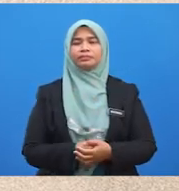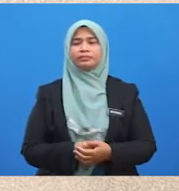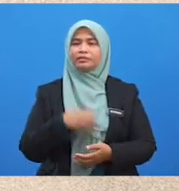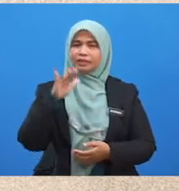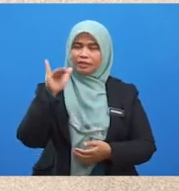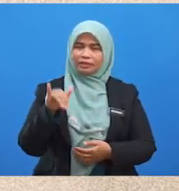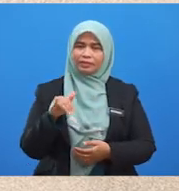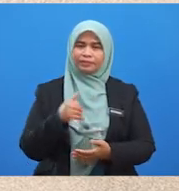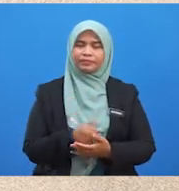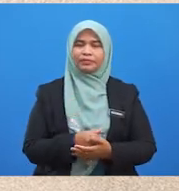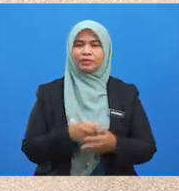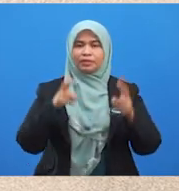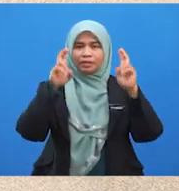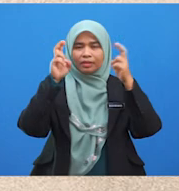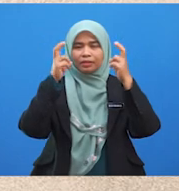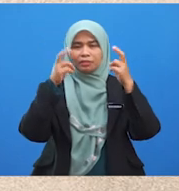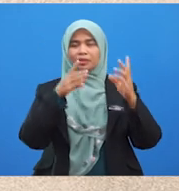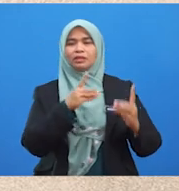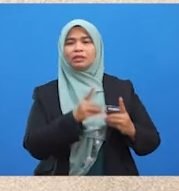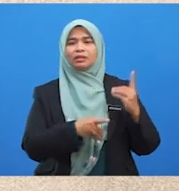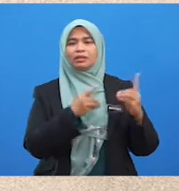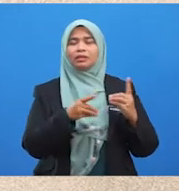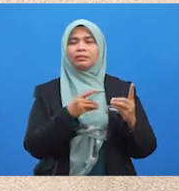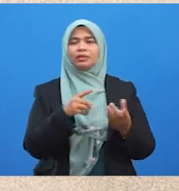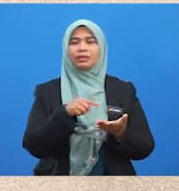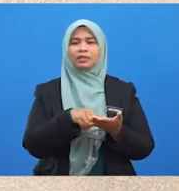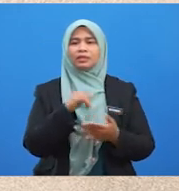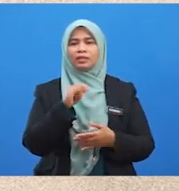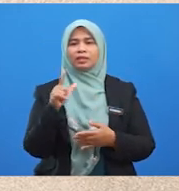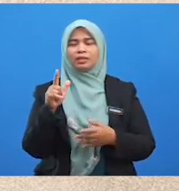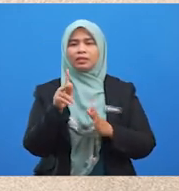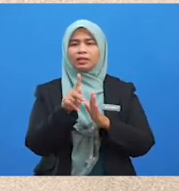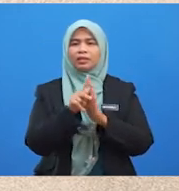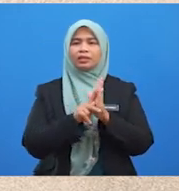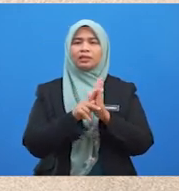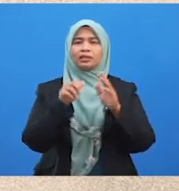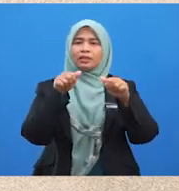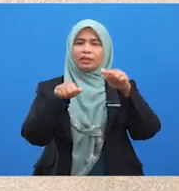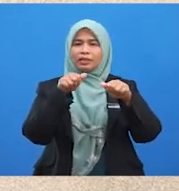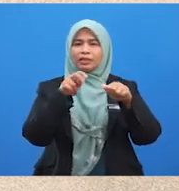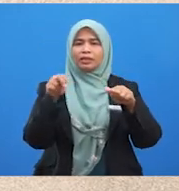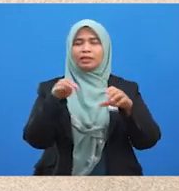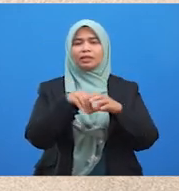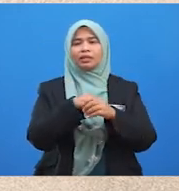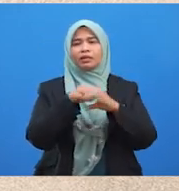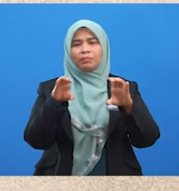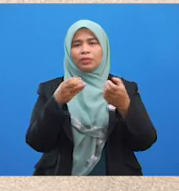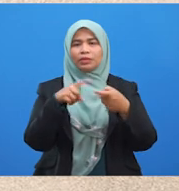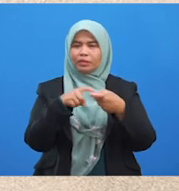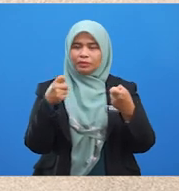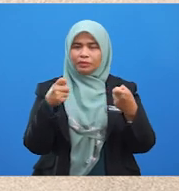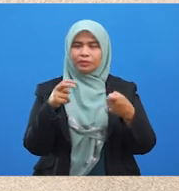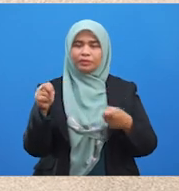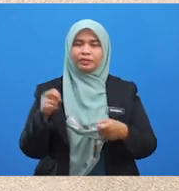Ya, tema bagi drama mahkamah adalah keadilan dalam membuat sesuatu